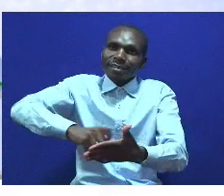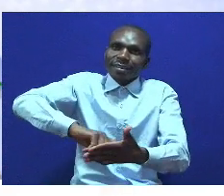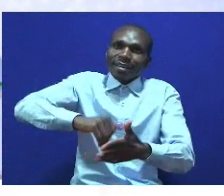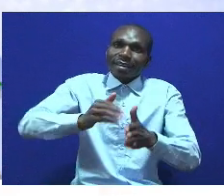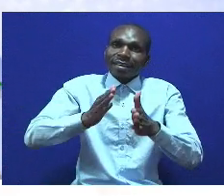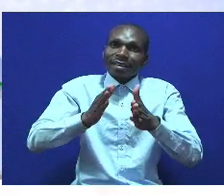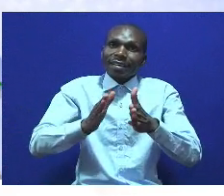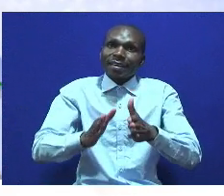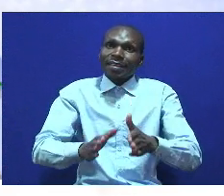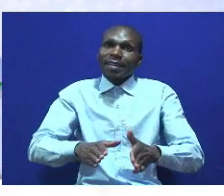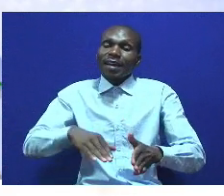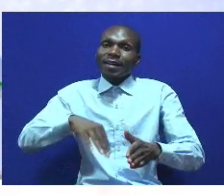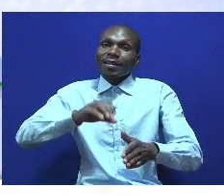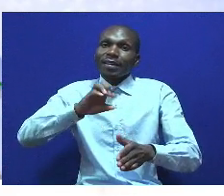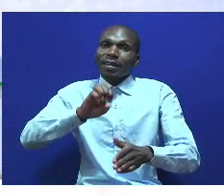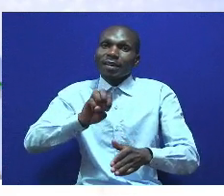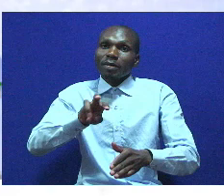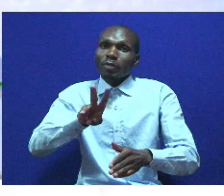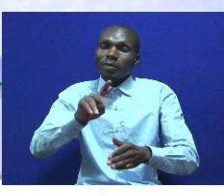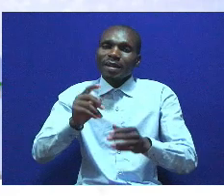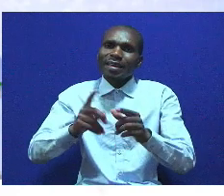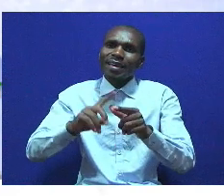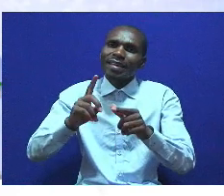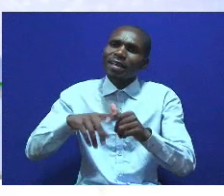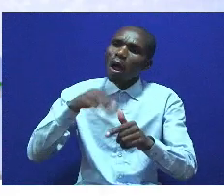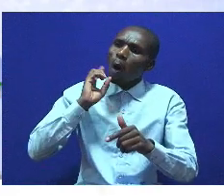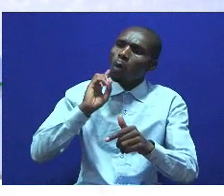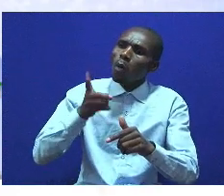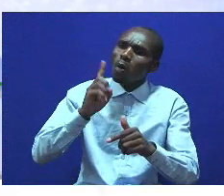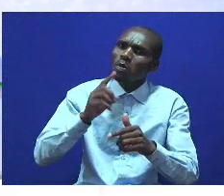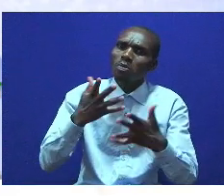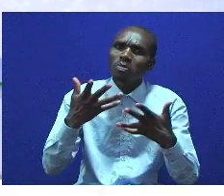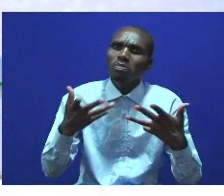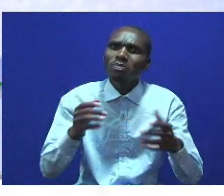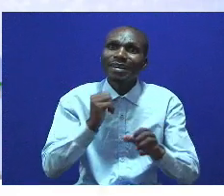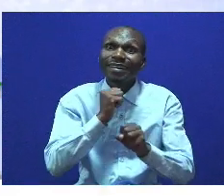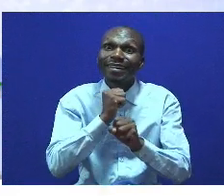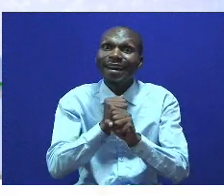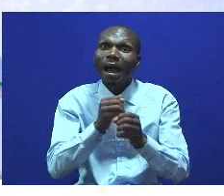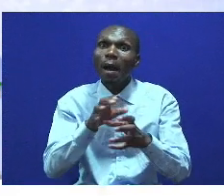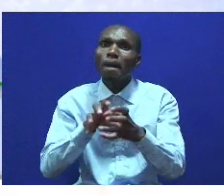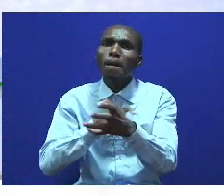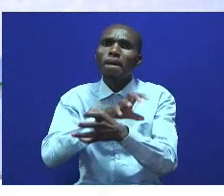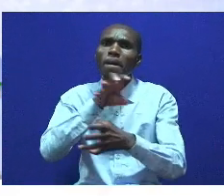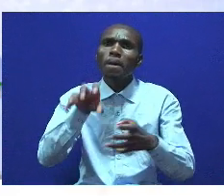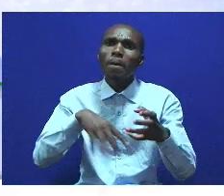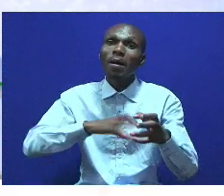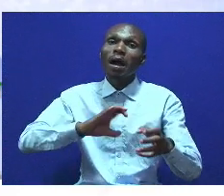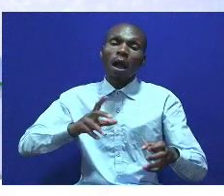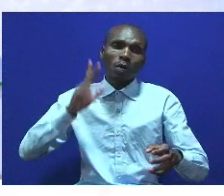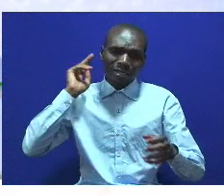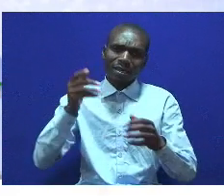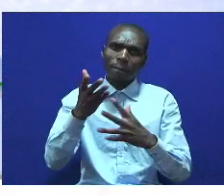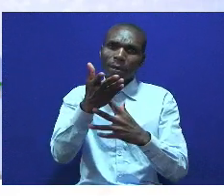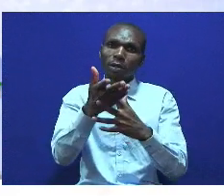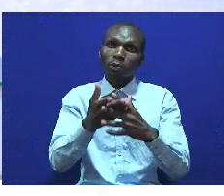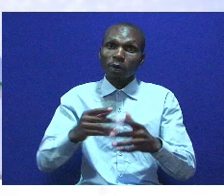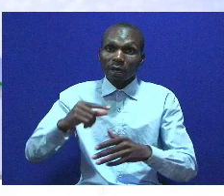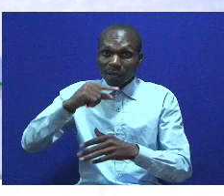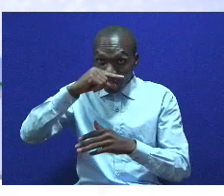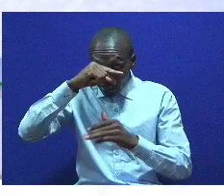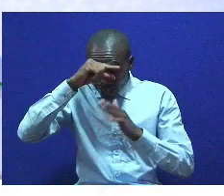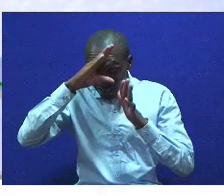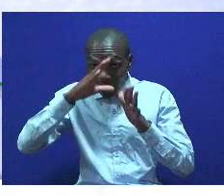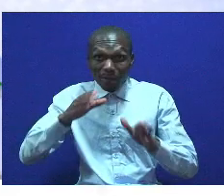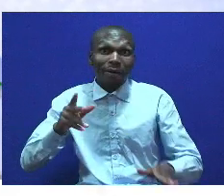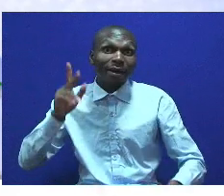Edwin Sifuna, babere baku gikera chiburaburu e chichabere chiko ene kiwanene ase e kaunti ya Kisi, gatiyo mgava na uwe kaunti ya